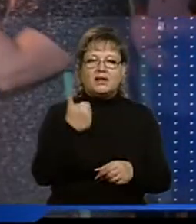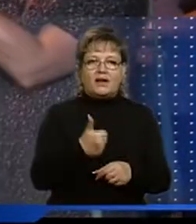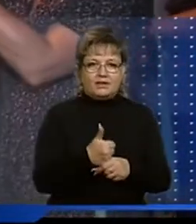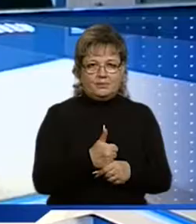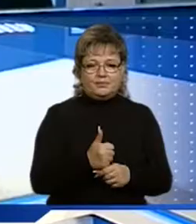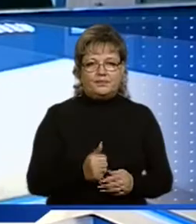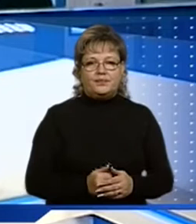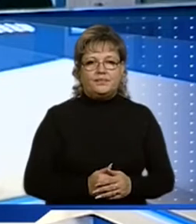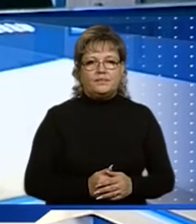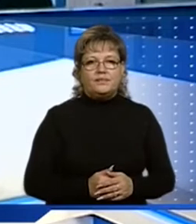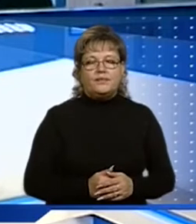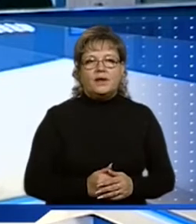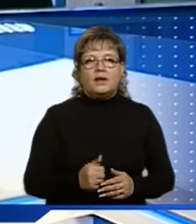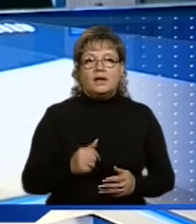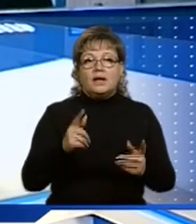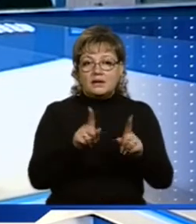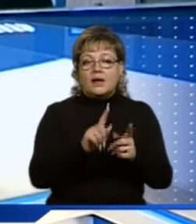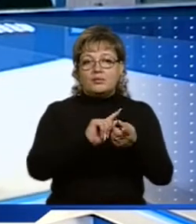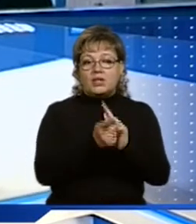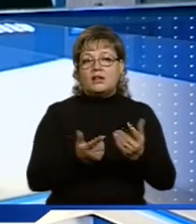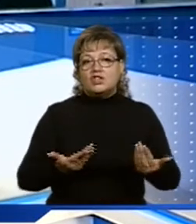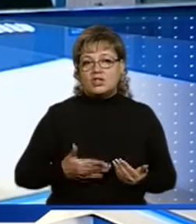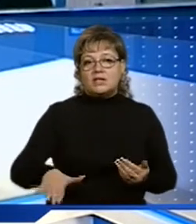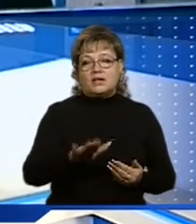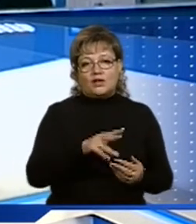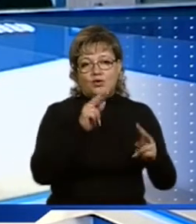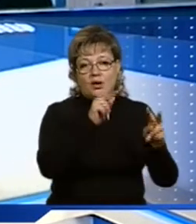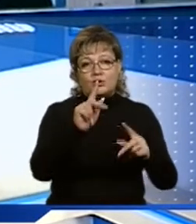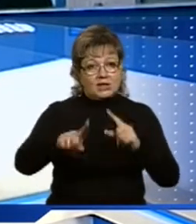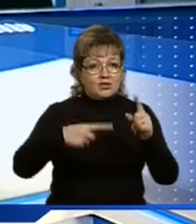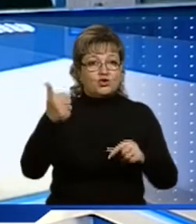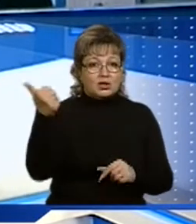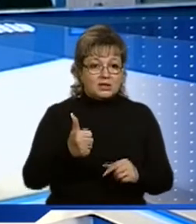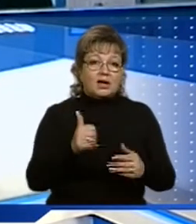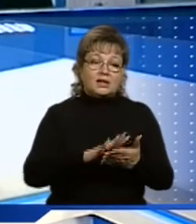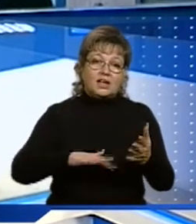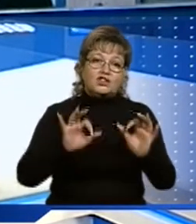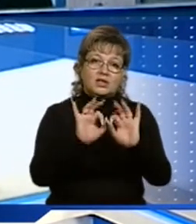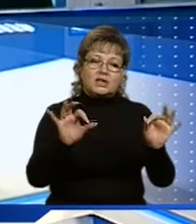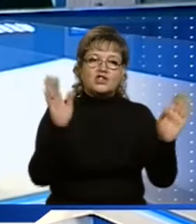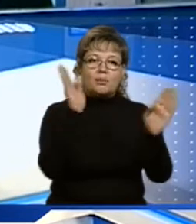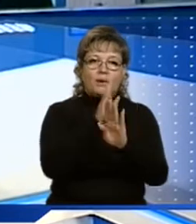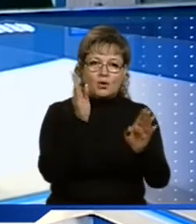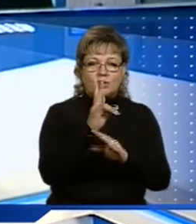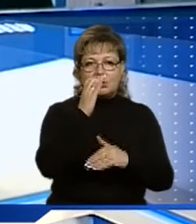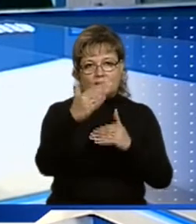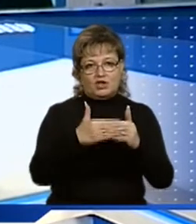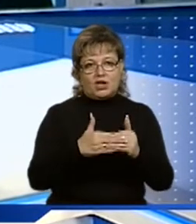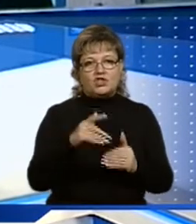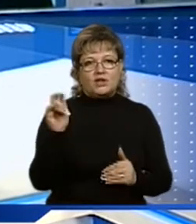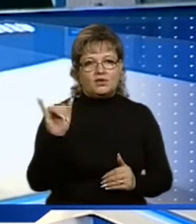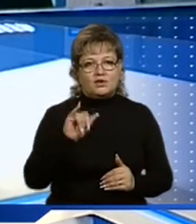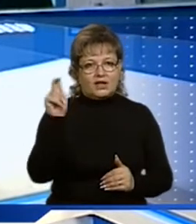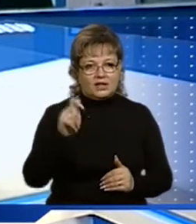Света. Так менялась жизнь на Дону. Наблюдаем за следующей неделей. Далее расскажем о погоде в регионе на ближайшие